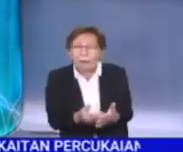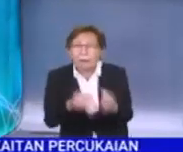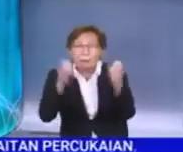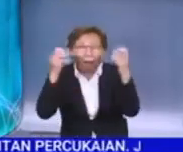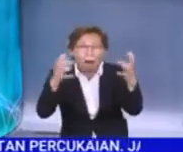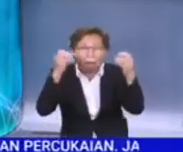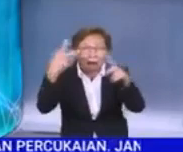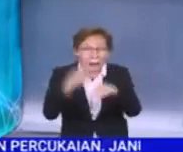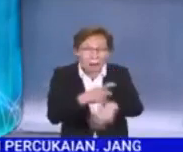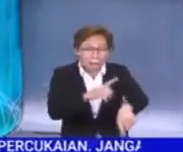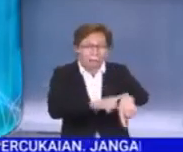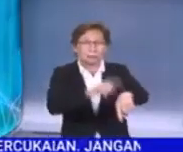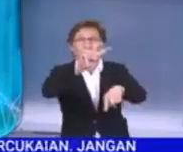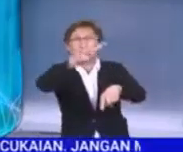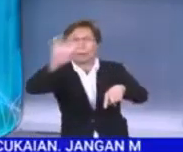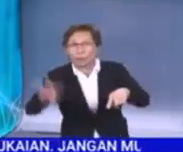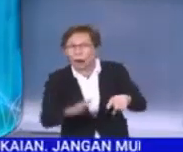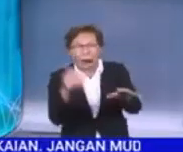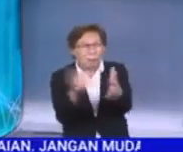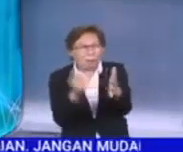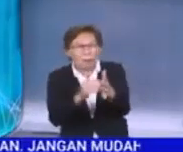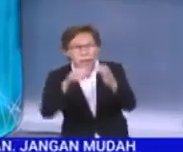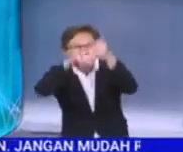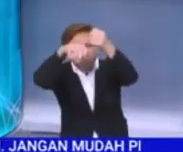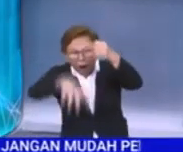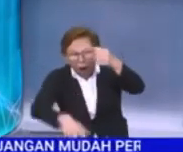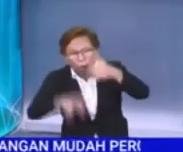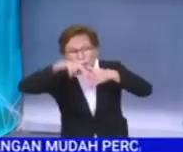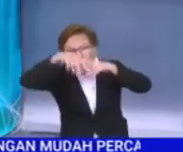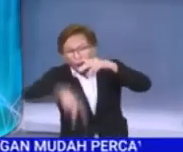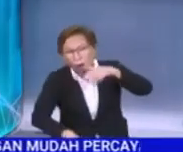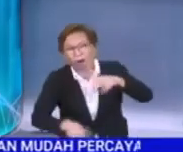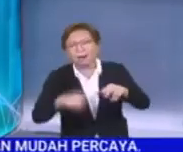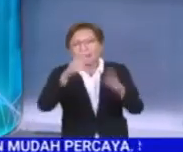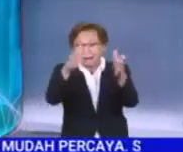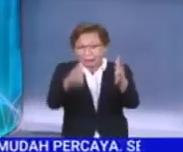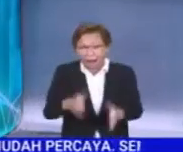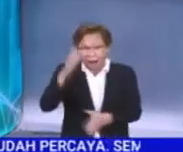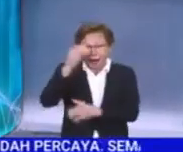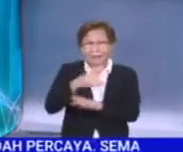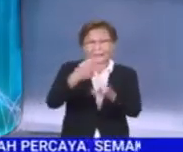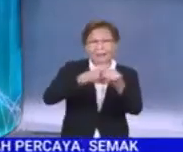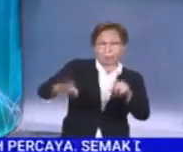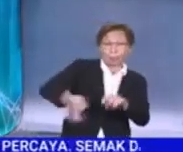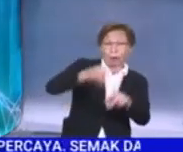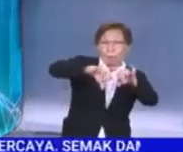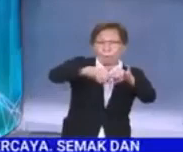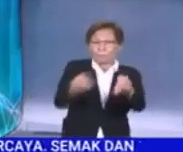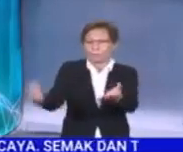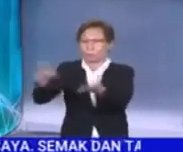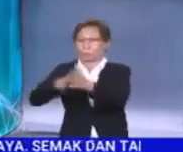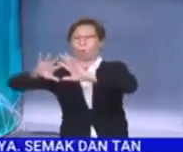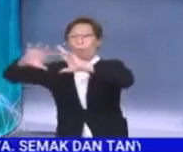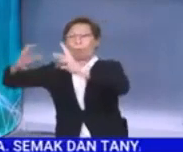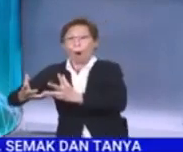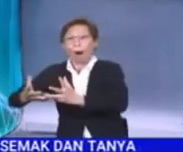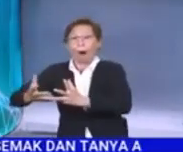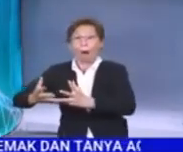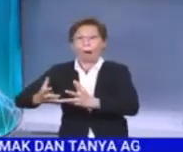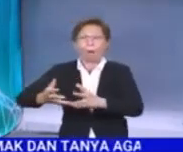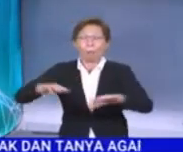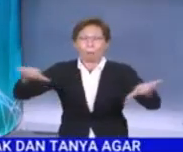kali dalam tempoh cuma 24 jam saja. Ya, seorang lelaki dari Perancis ini berjaya pecah rekod dunia